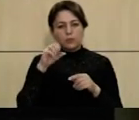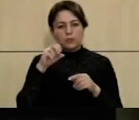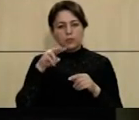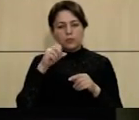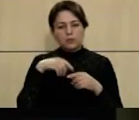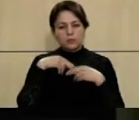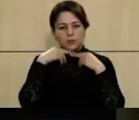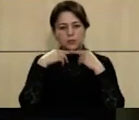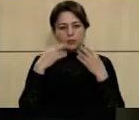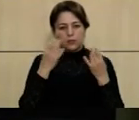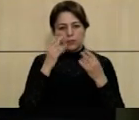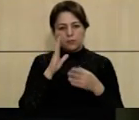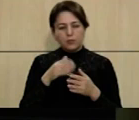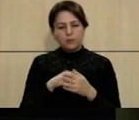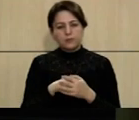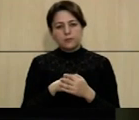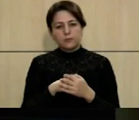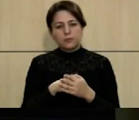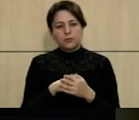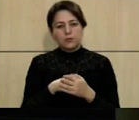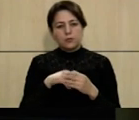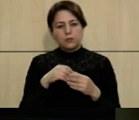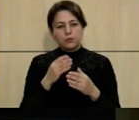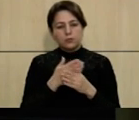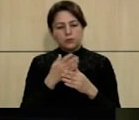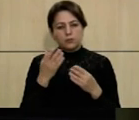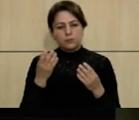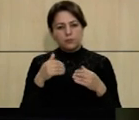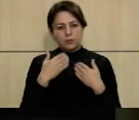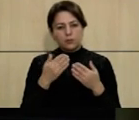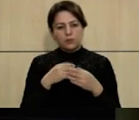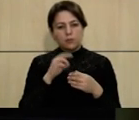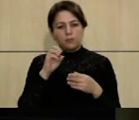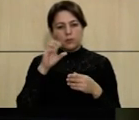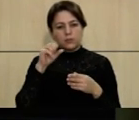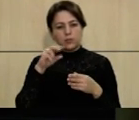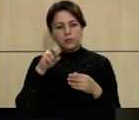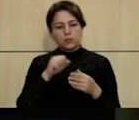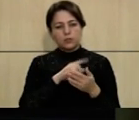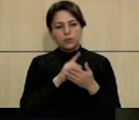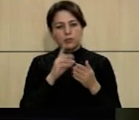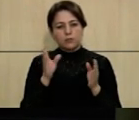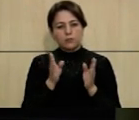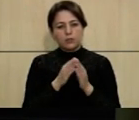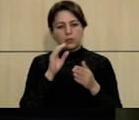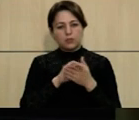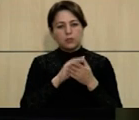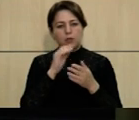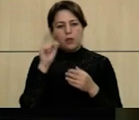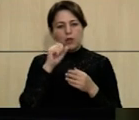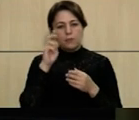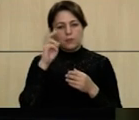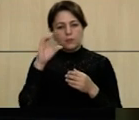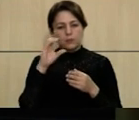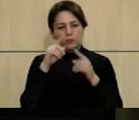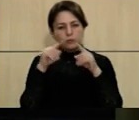ancha jamlashingizga yordam beradi. Xo'p, masala sharti bilan tanishtirib o'taman. ABC uch